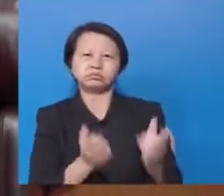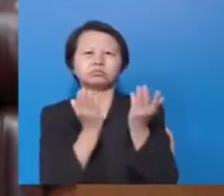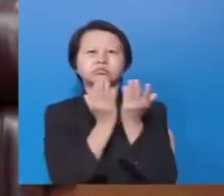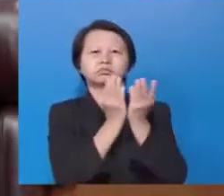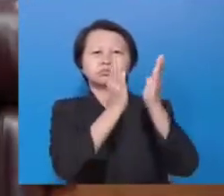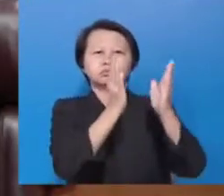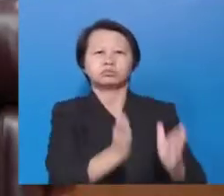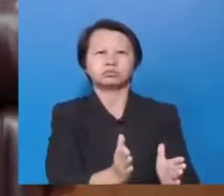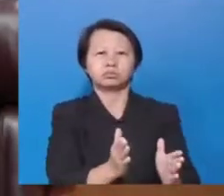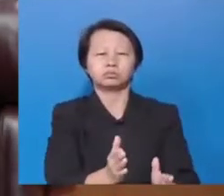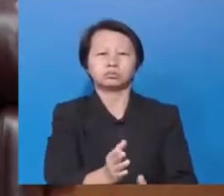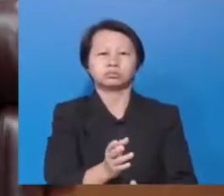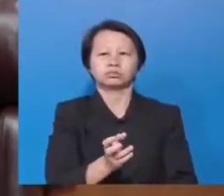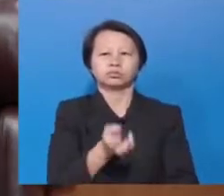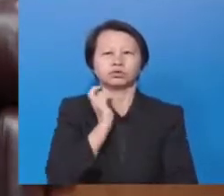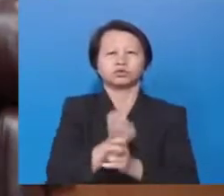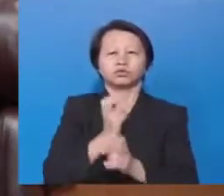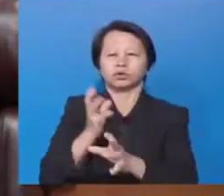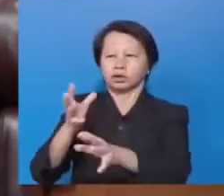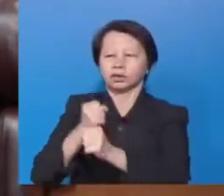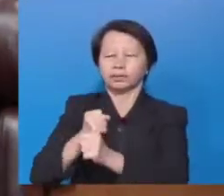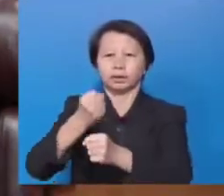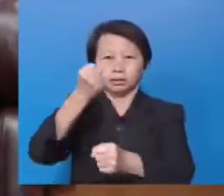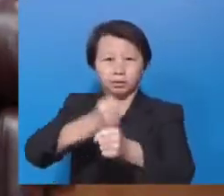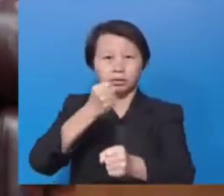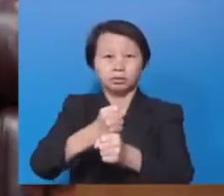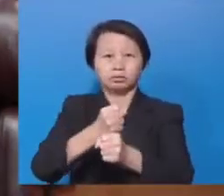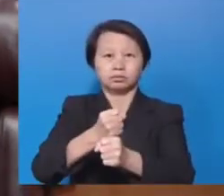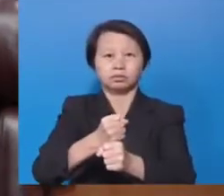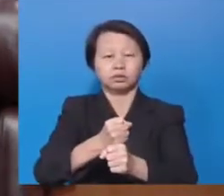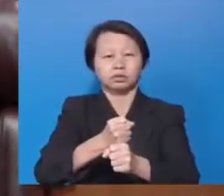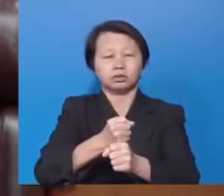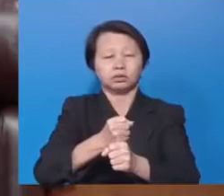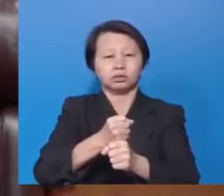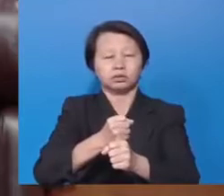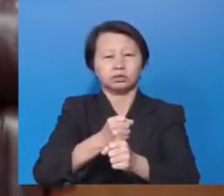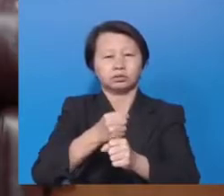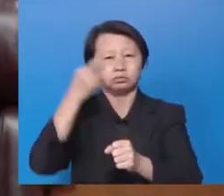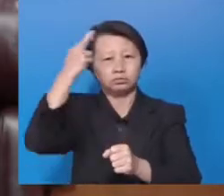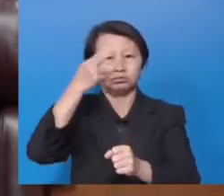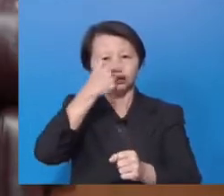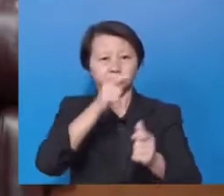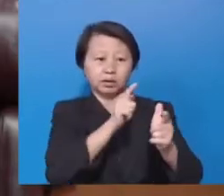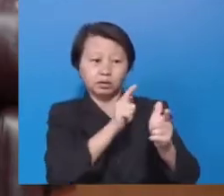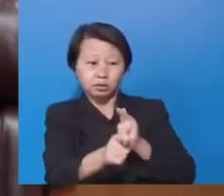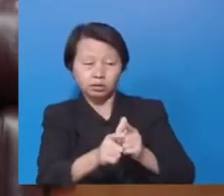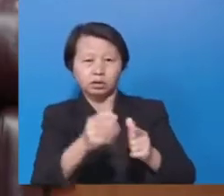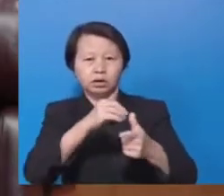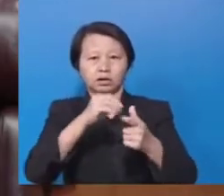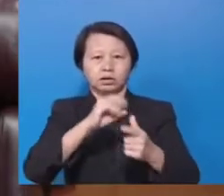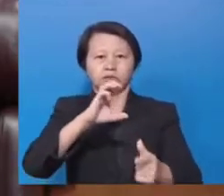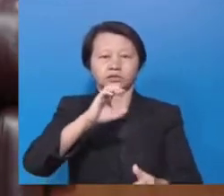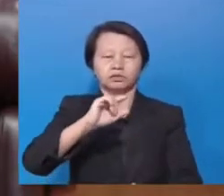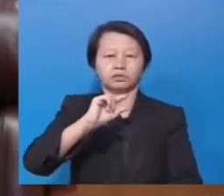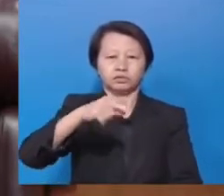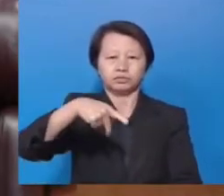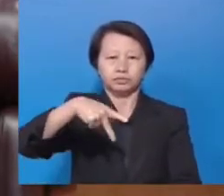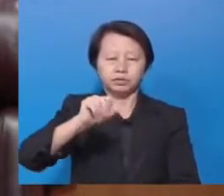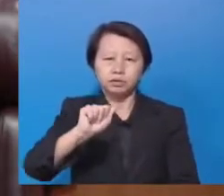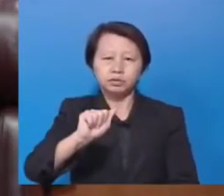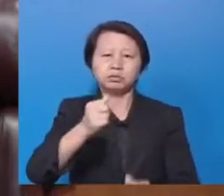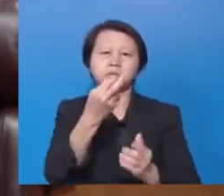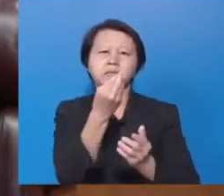siswa dah itu sukar mendapat pekerjaan di antara faktor tersebut kelulusan atau cgp yang